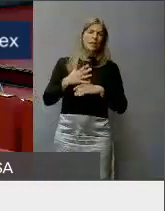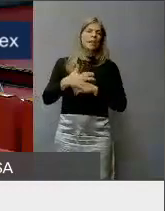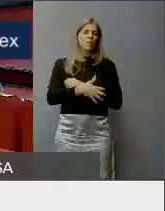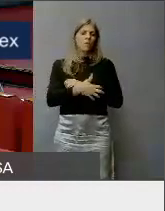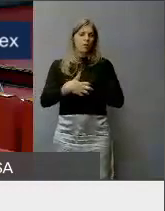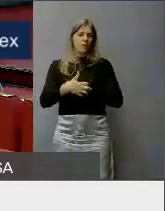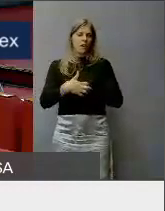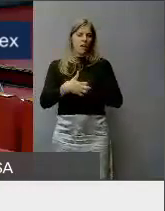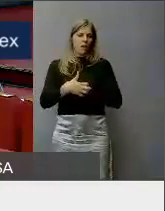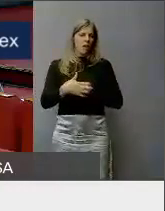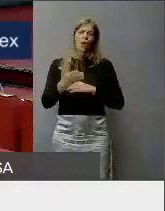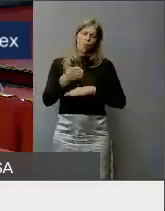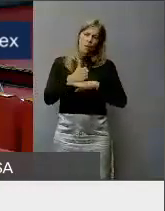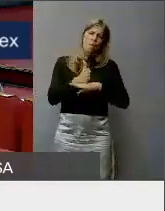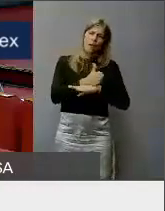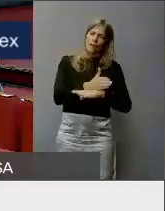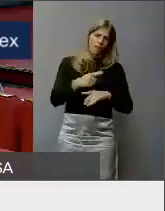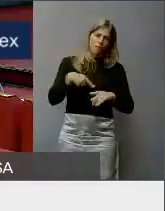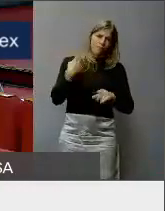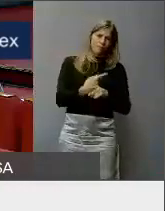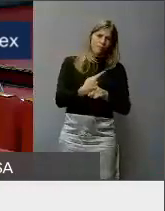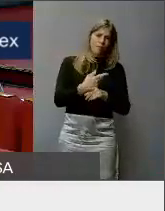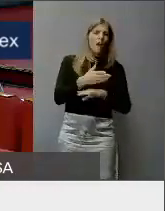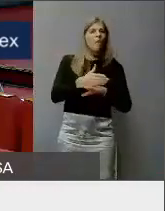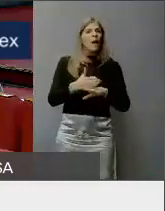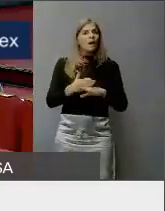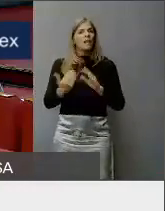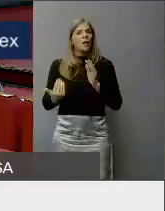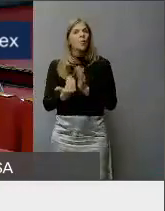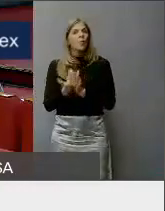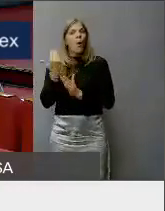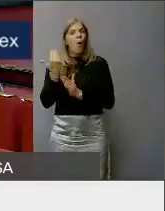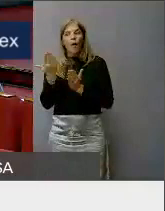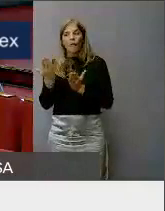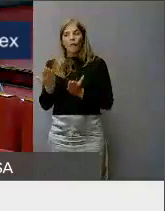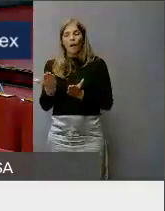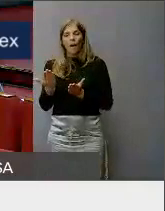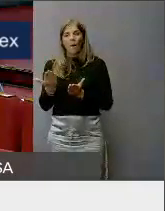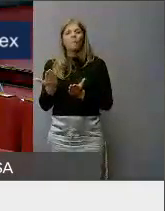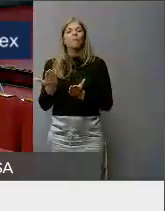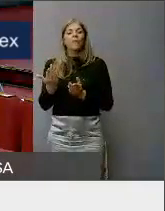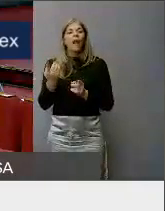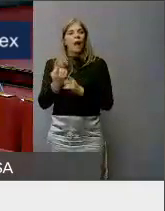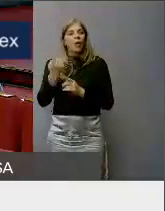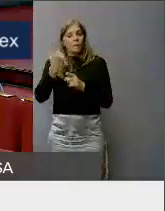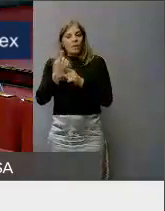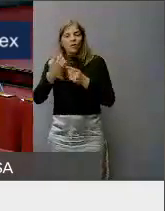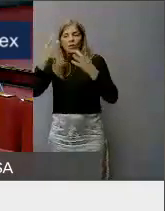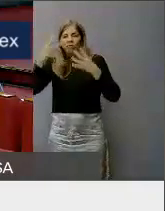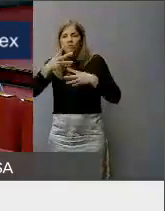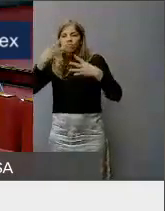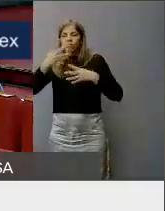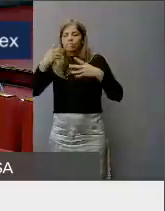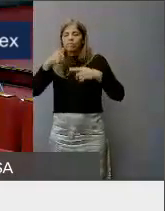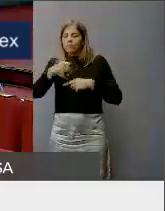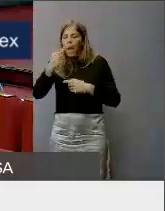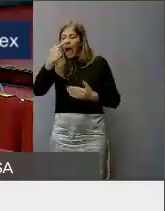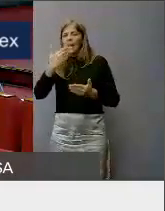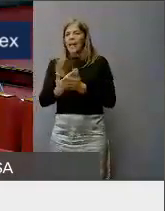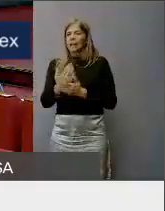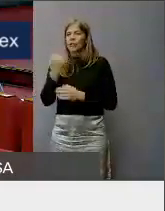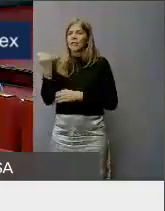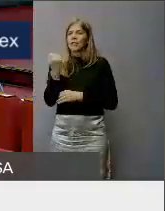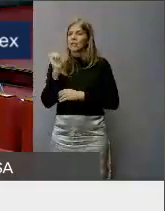parte è sempre la stessa e su cui fare dei ragionamenti di offerta dei servizi e non tanto dei criteri